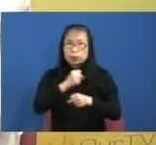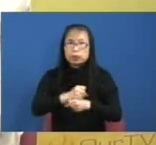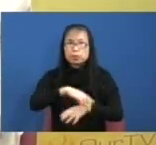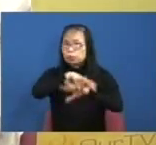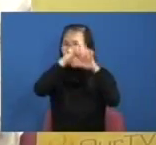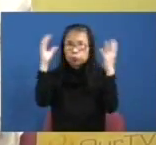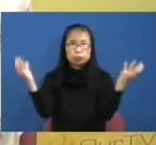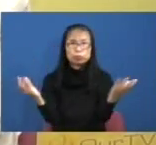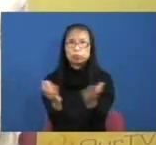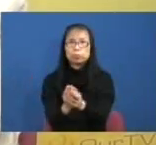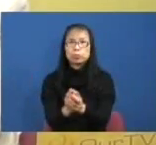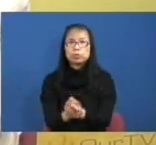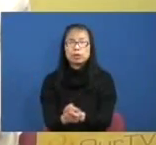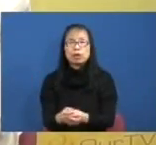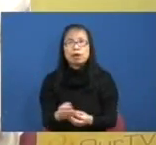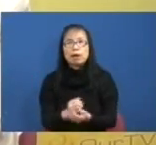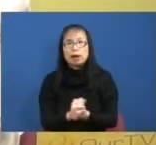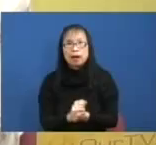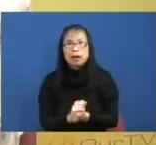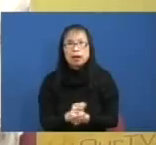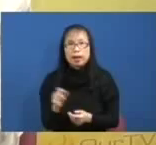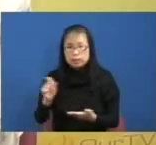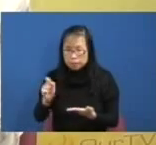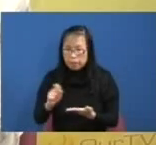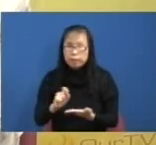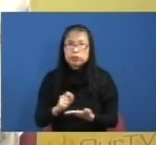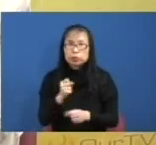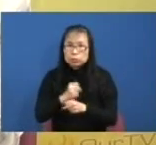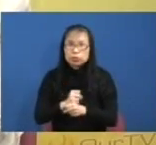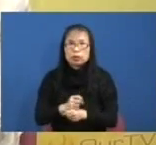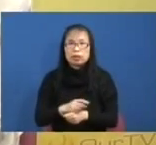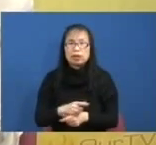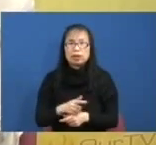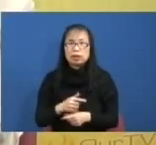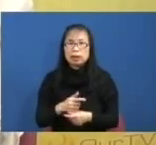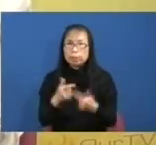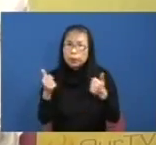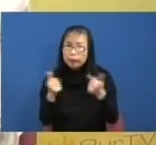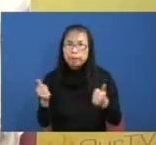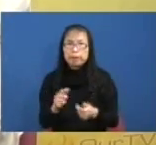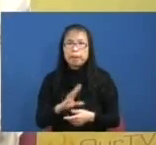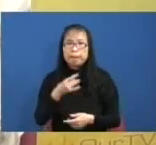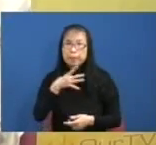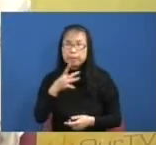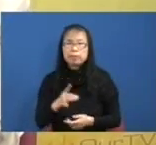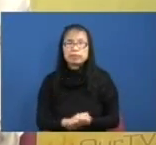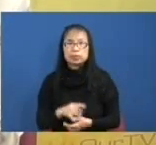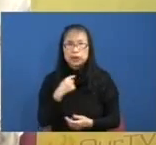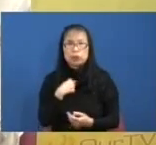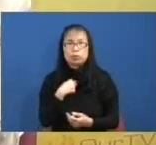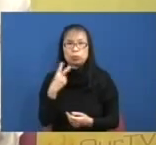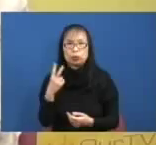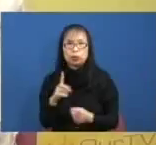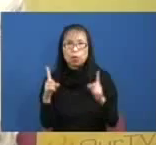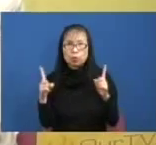都係用白領個工作時間咧，我諗亦都未必話能夠即係配合到即係個營商方便。咁但係我諗